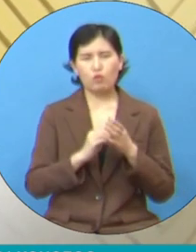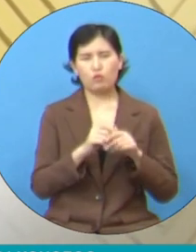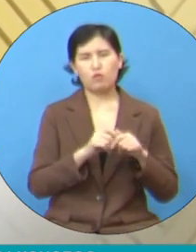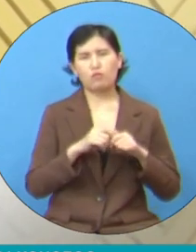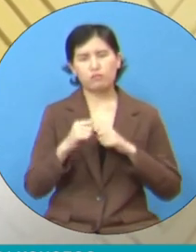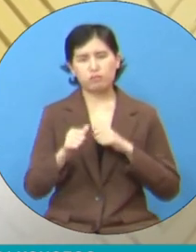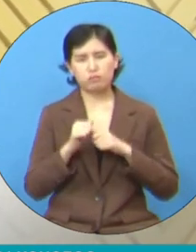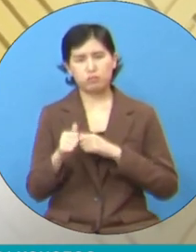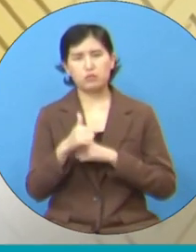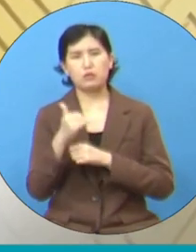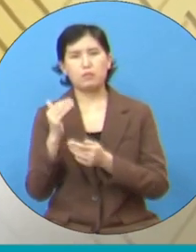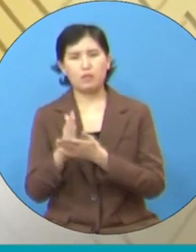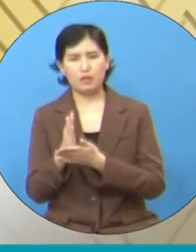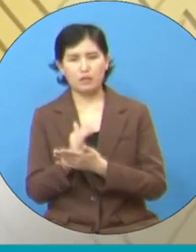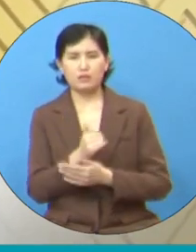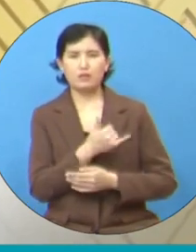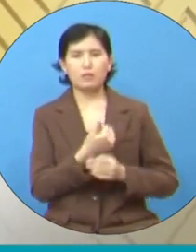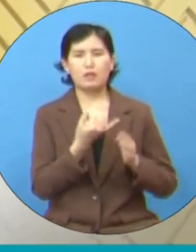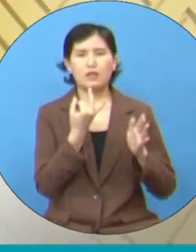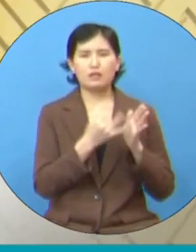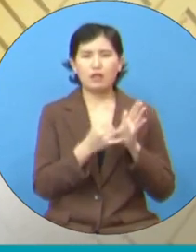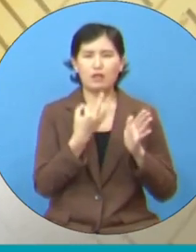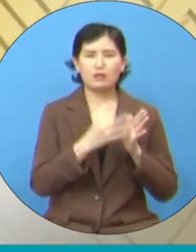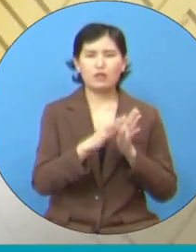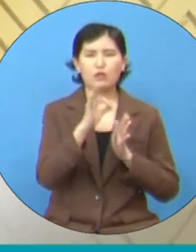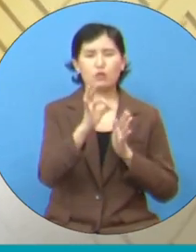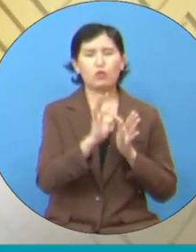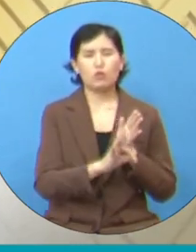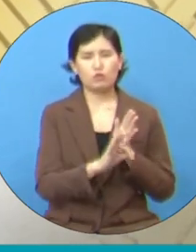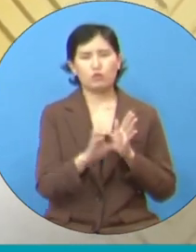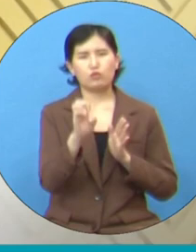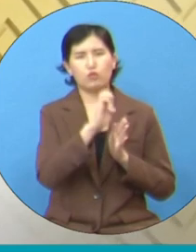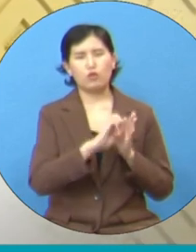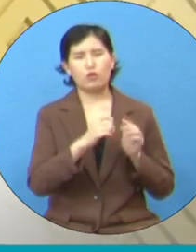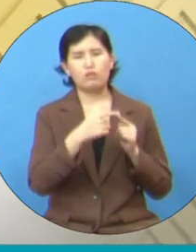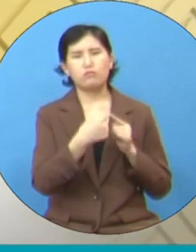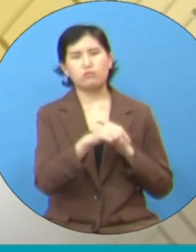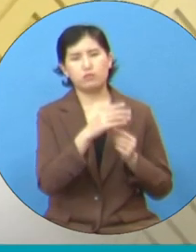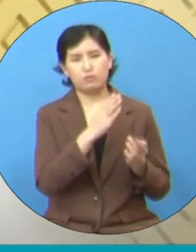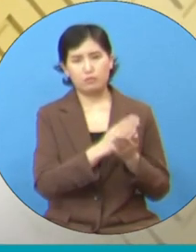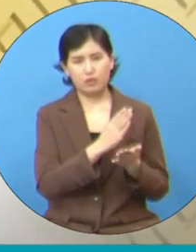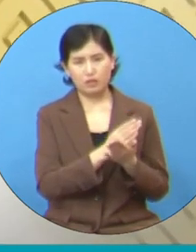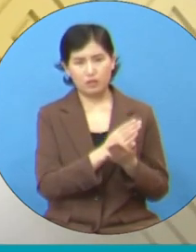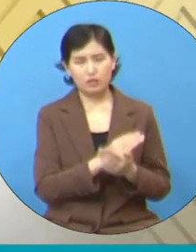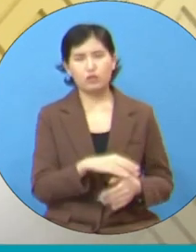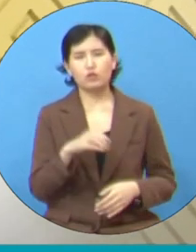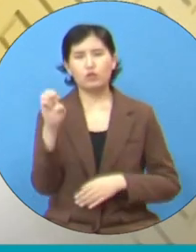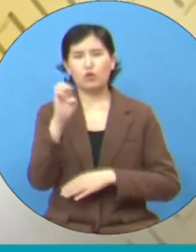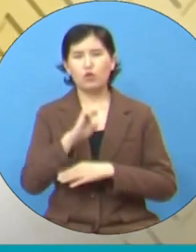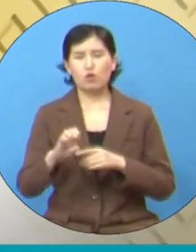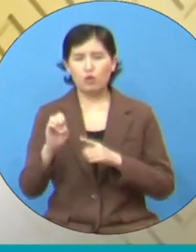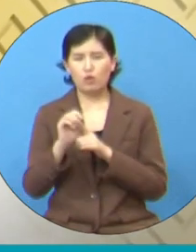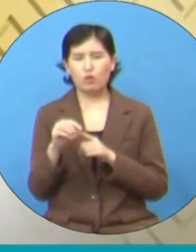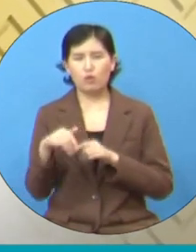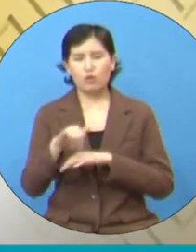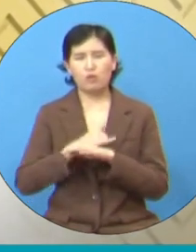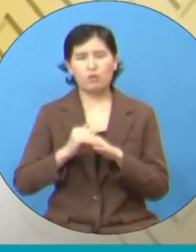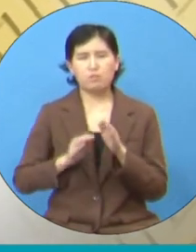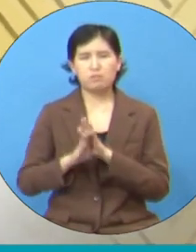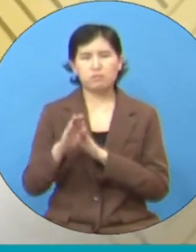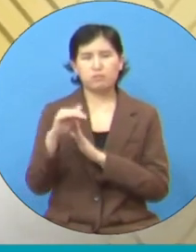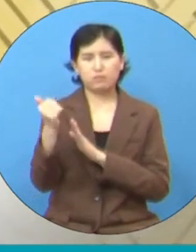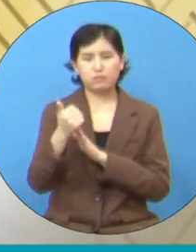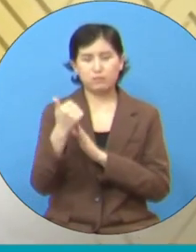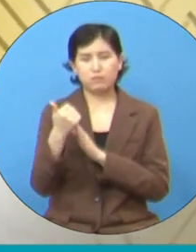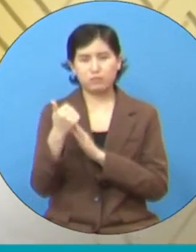За одоо 70-80% санхүүжүүлдэг энэ Европын орнуудад ихэнх орнууд, Европын хөгжингүй бүх орнууд хамгийн